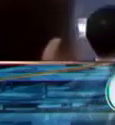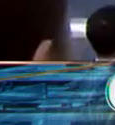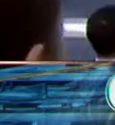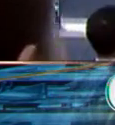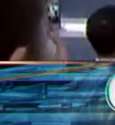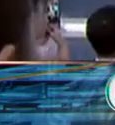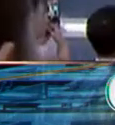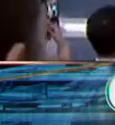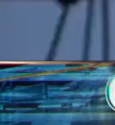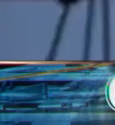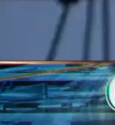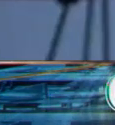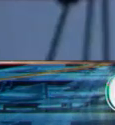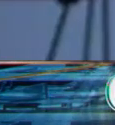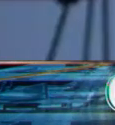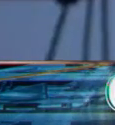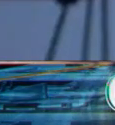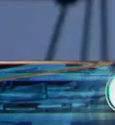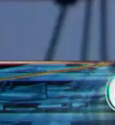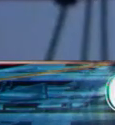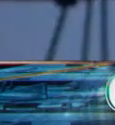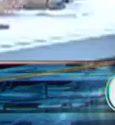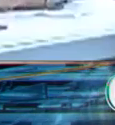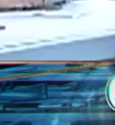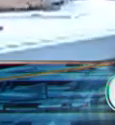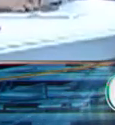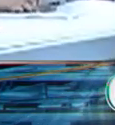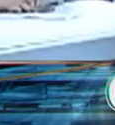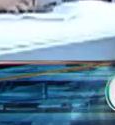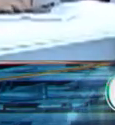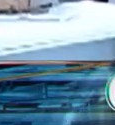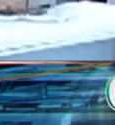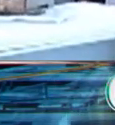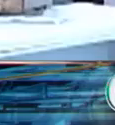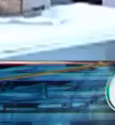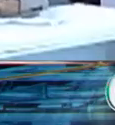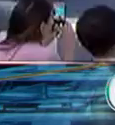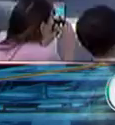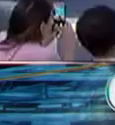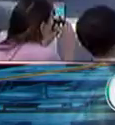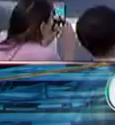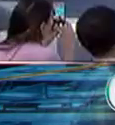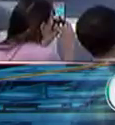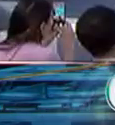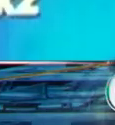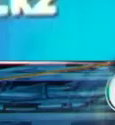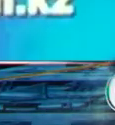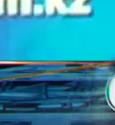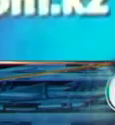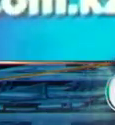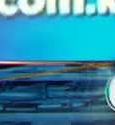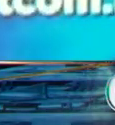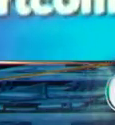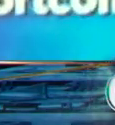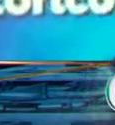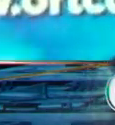Всем оставаться на своих местах. В связи с пандемией коронавируса в Казахстане отменены массовые мероприятия, а занятия студентов переходят в